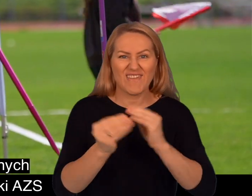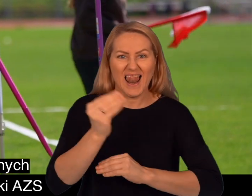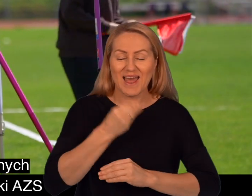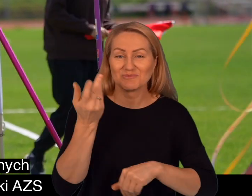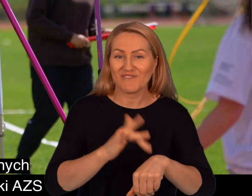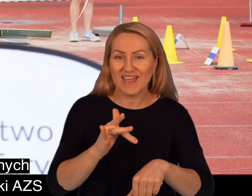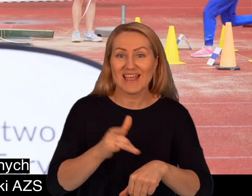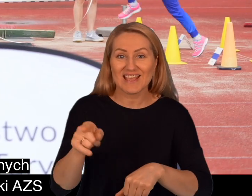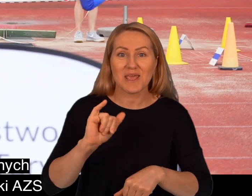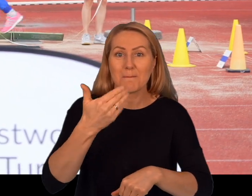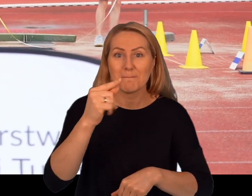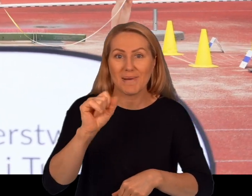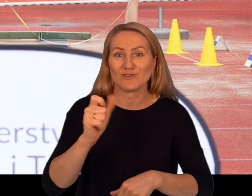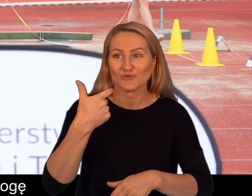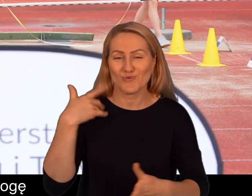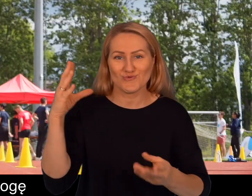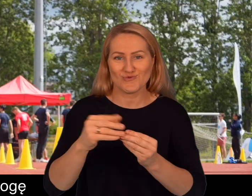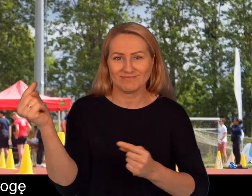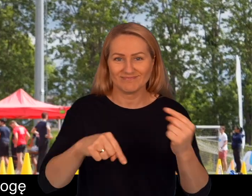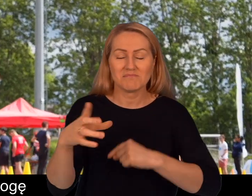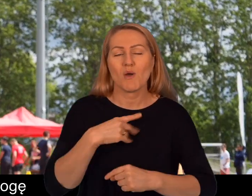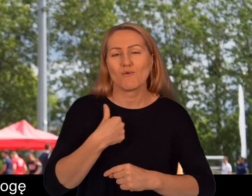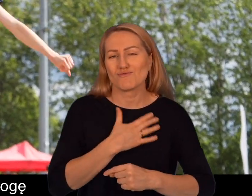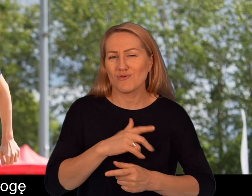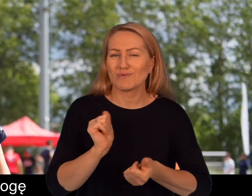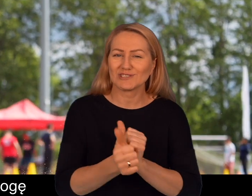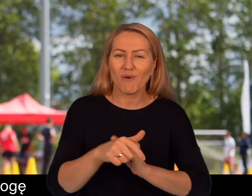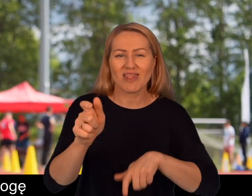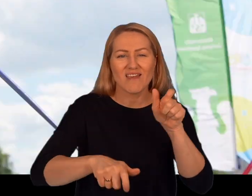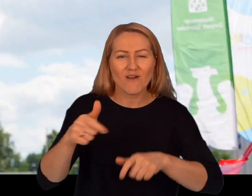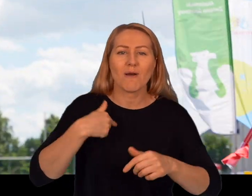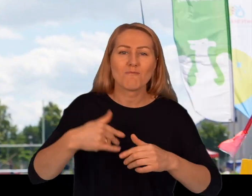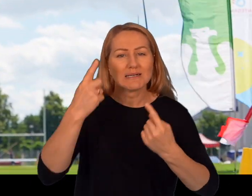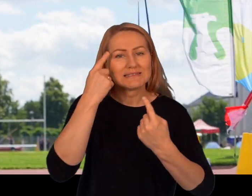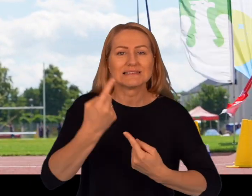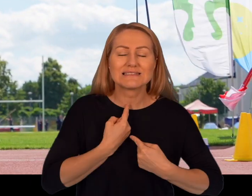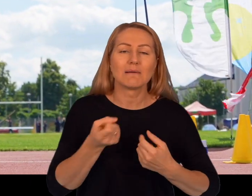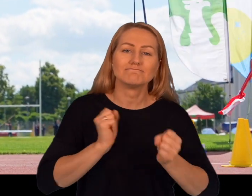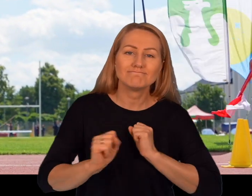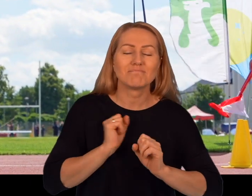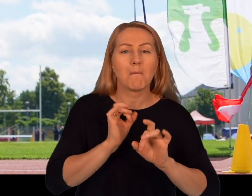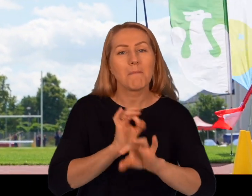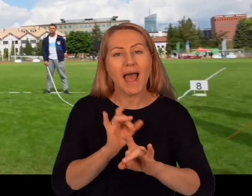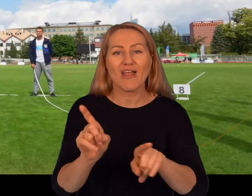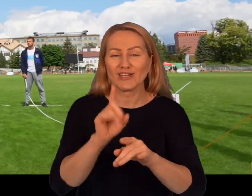jeden z bardziej owocnych moich impów, na jakich byłem. I bardzo też lubię sporty indywidualne, gdzie mogę sam trenować, pobiec i